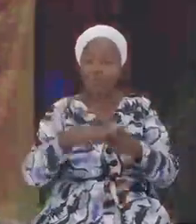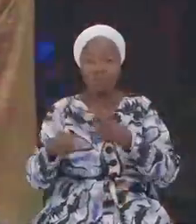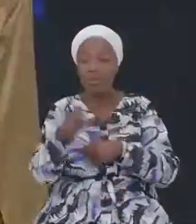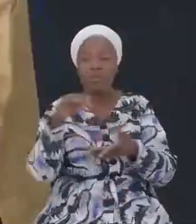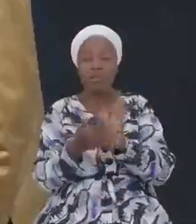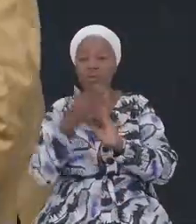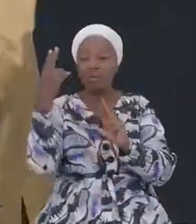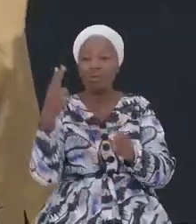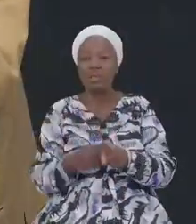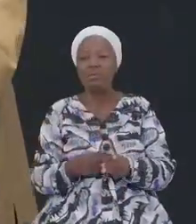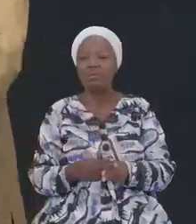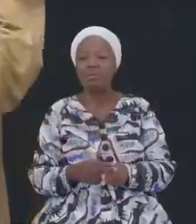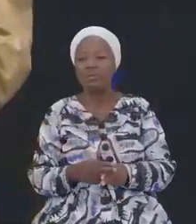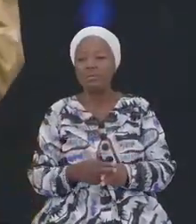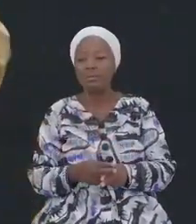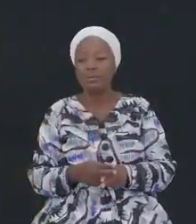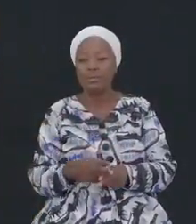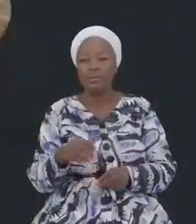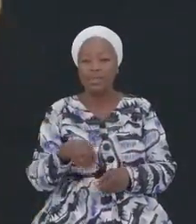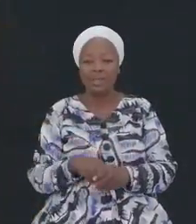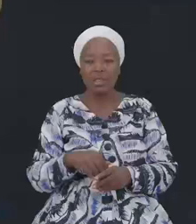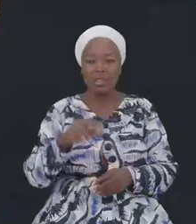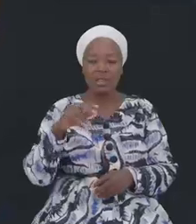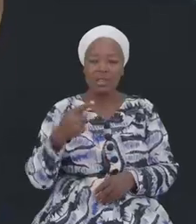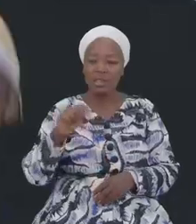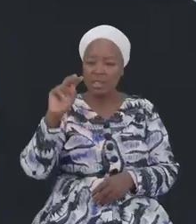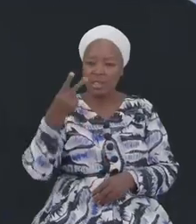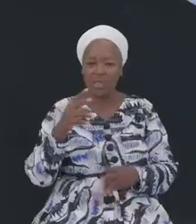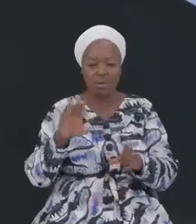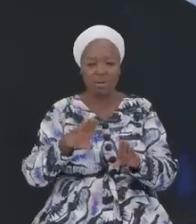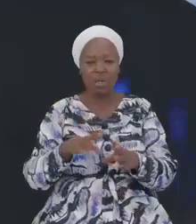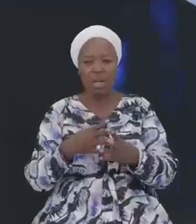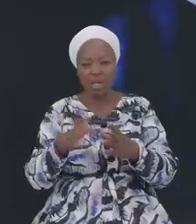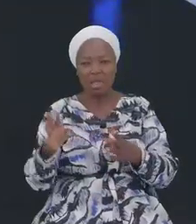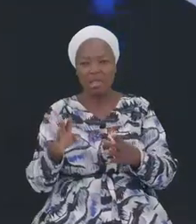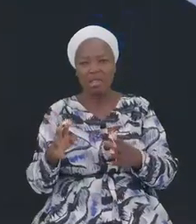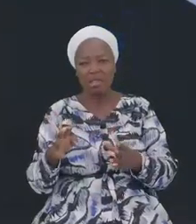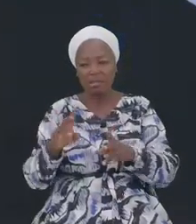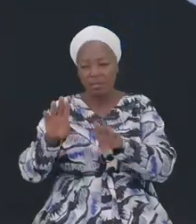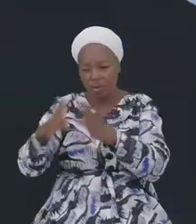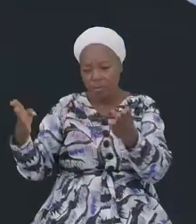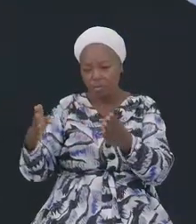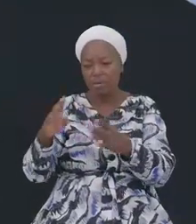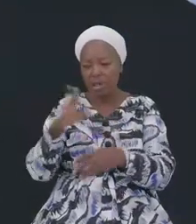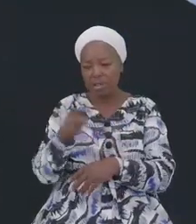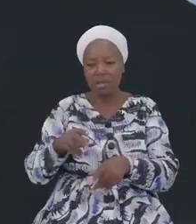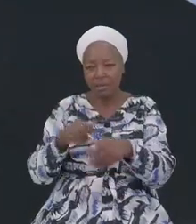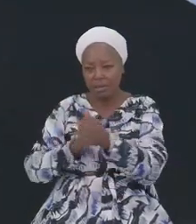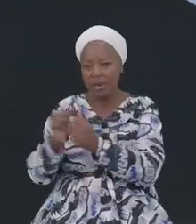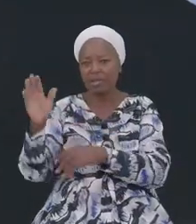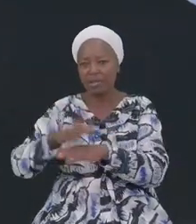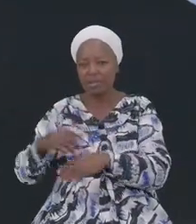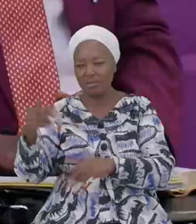pas. Maintenant, la deuxième porte s'ouvrit d'elle-même. Il passa. Je avance.